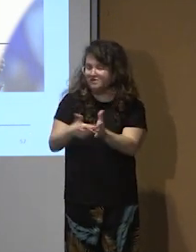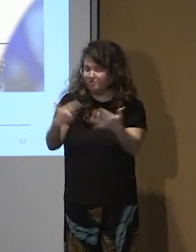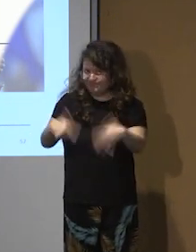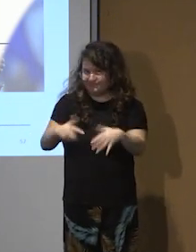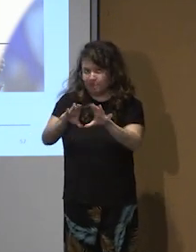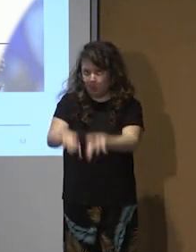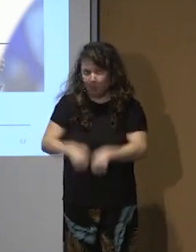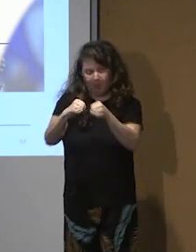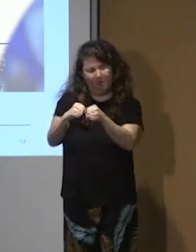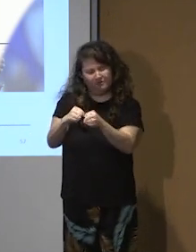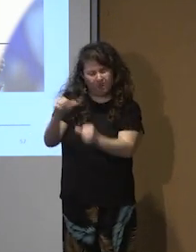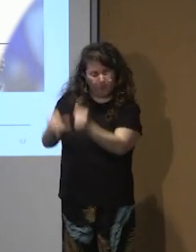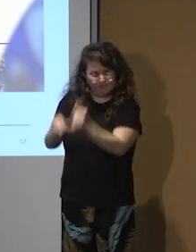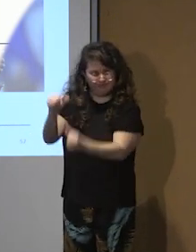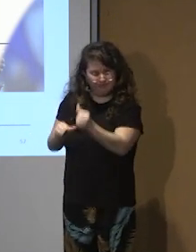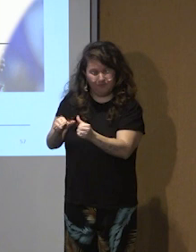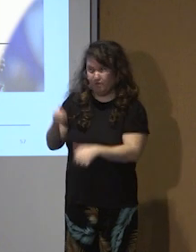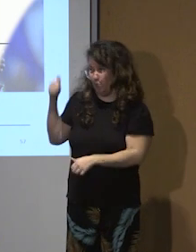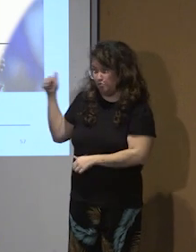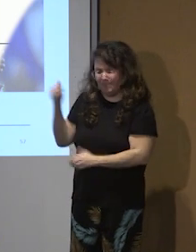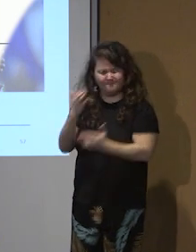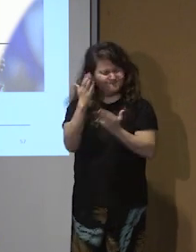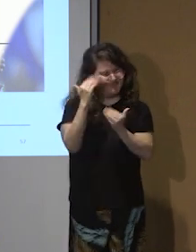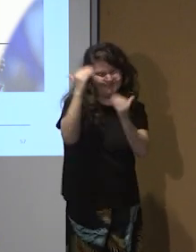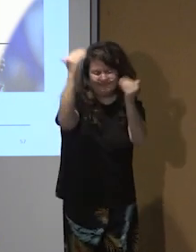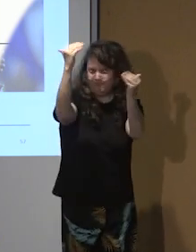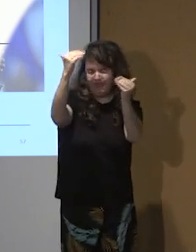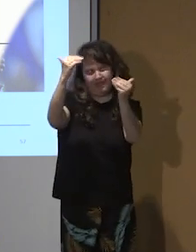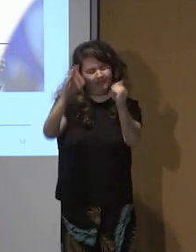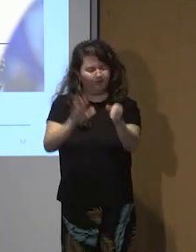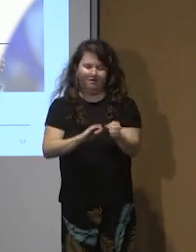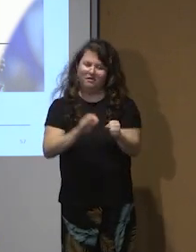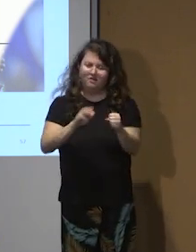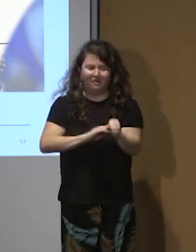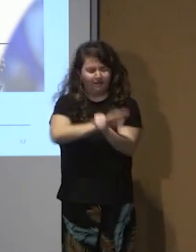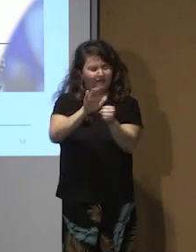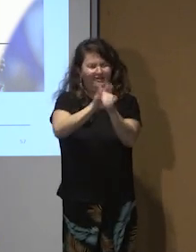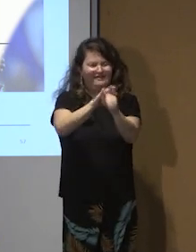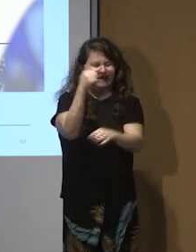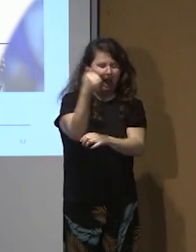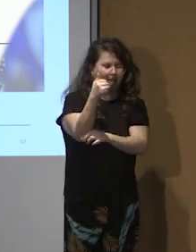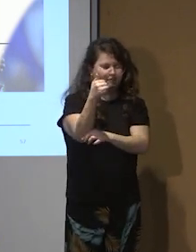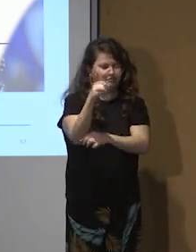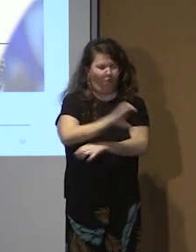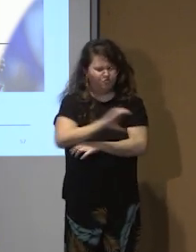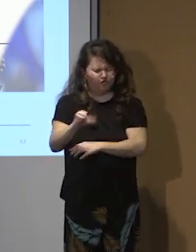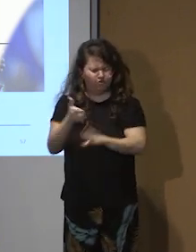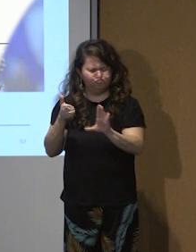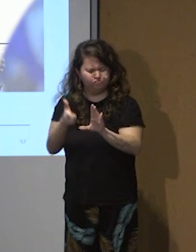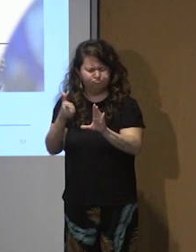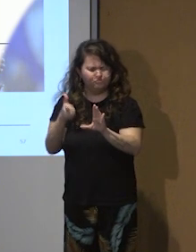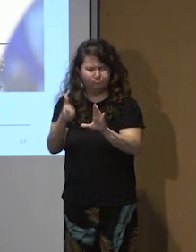souhait, c'était de revenir en Ligue 1 pour atteindre les 100 buts. Bon, malheureusement, il a réussi